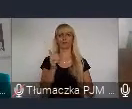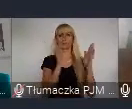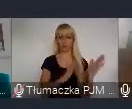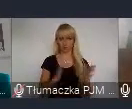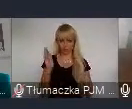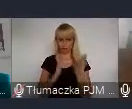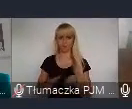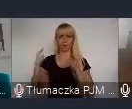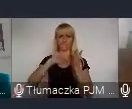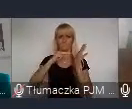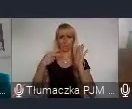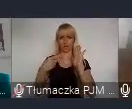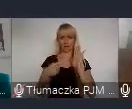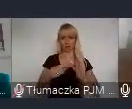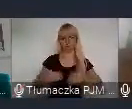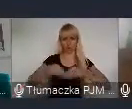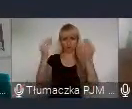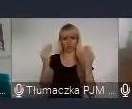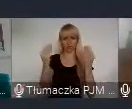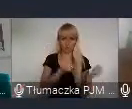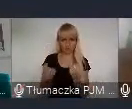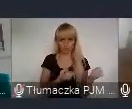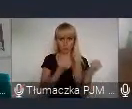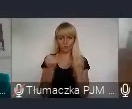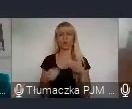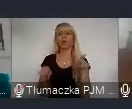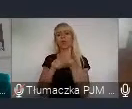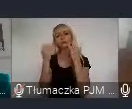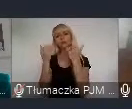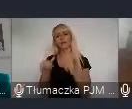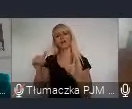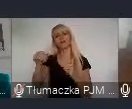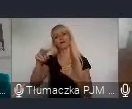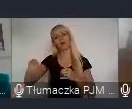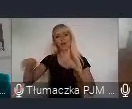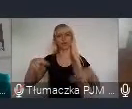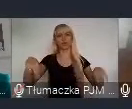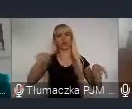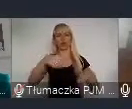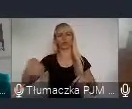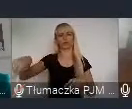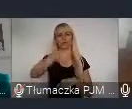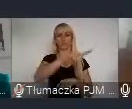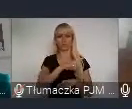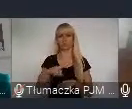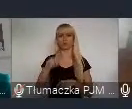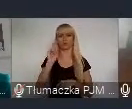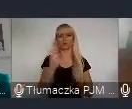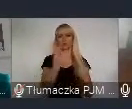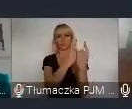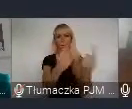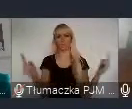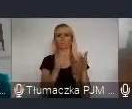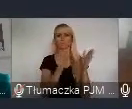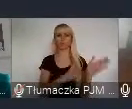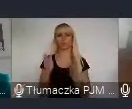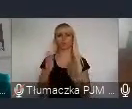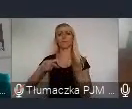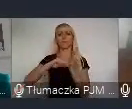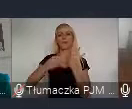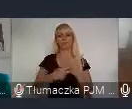transportu i po drugie wszystkie regiony muszą również przygotować swoje plany transportowe. To nie jest taka prosta rzecz, jakby